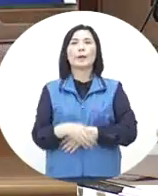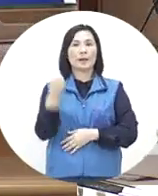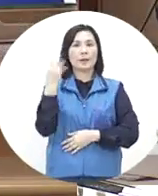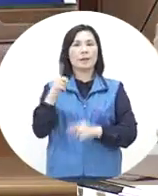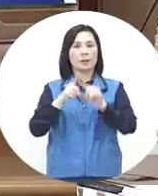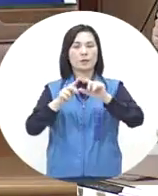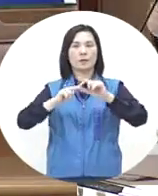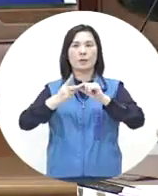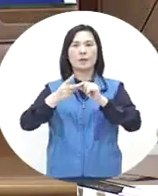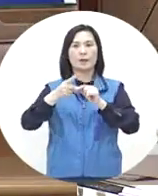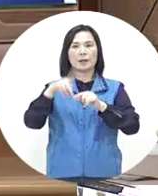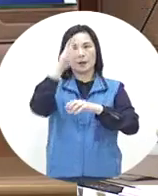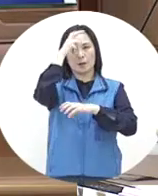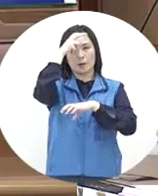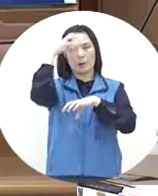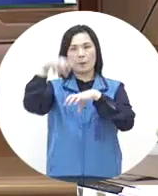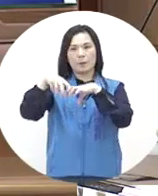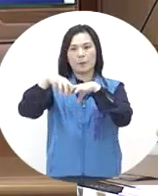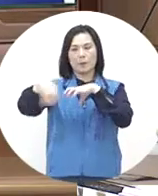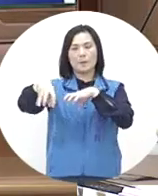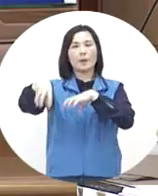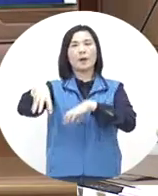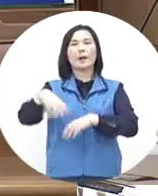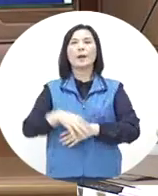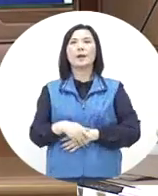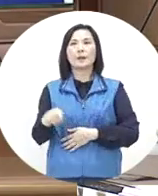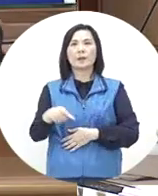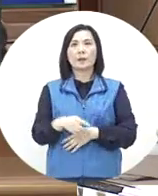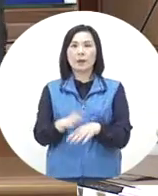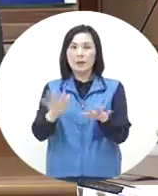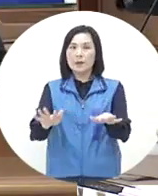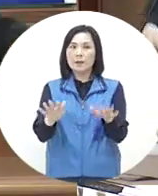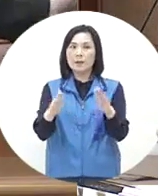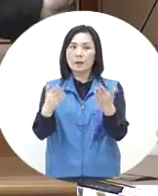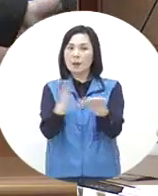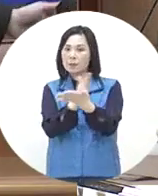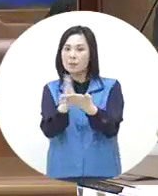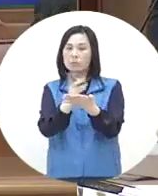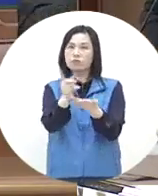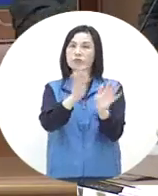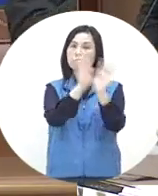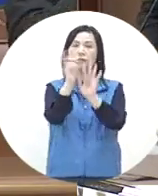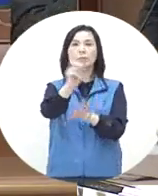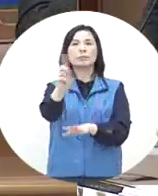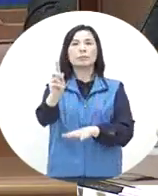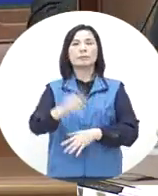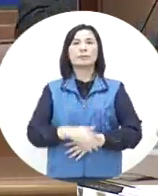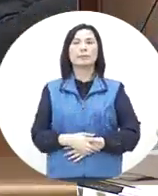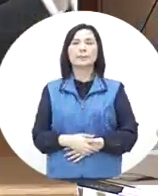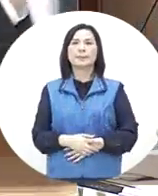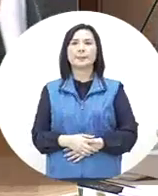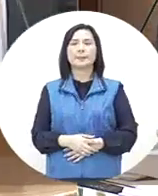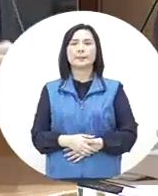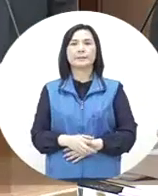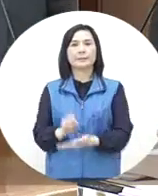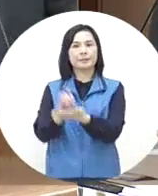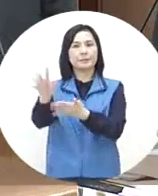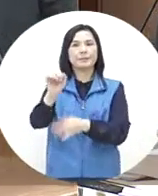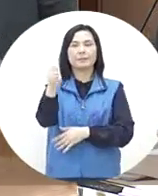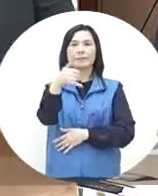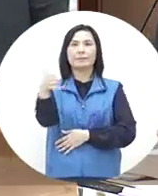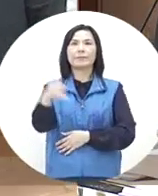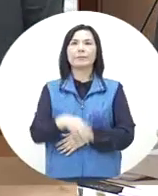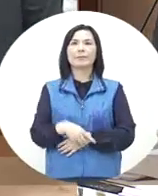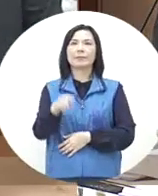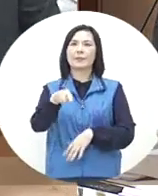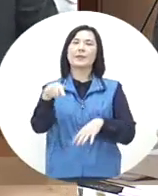括中原派出所，那现在被纳入评估的状况是怎么样？是不是请教陈局长？ 跟议员报告，这个没有问题啊。